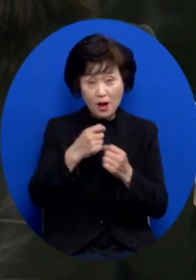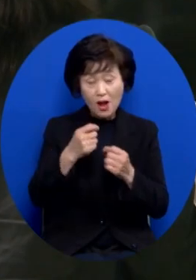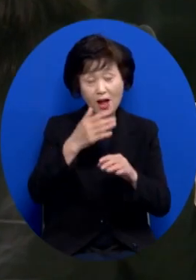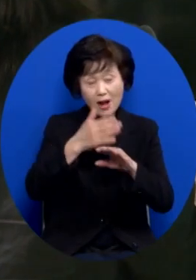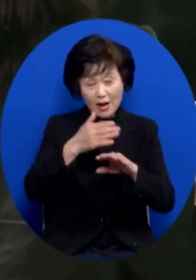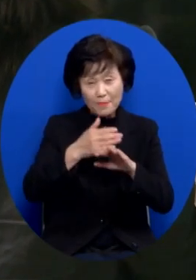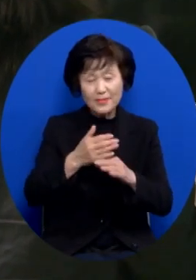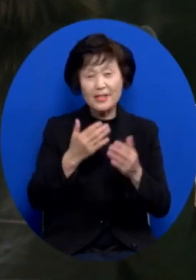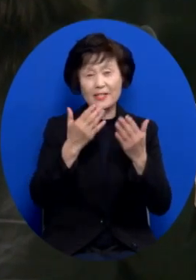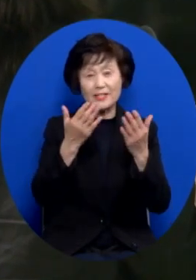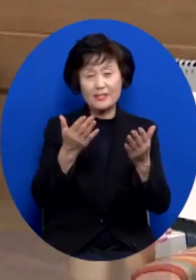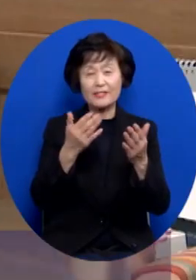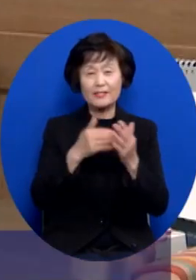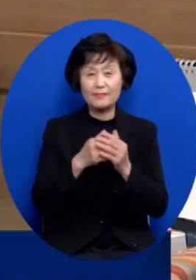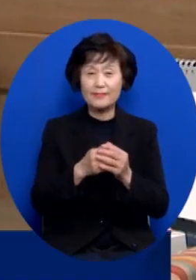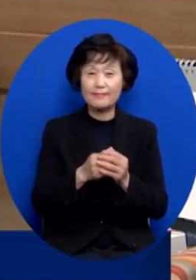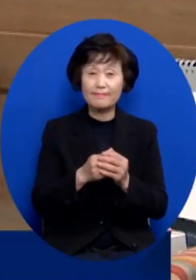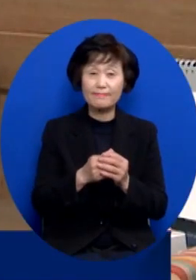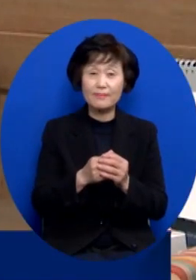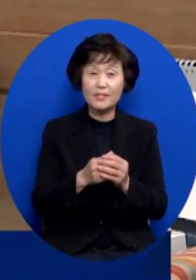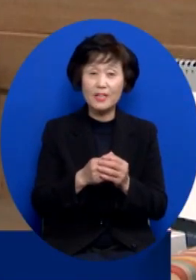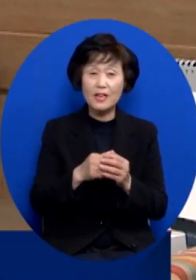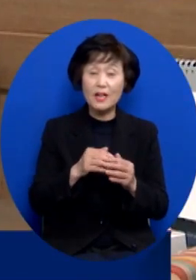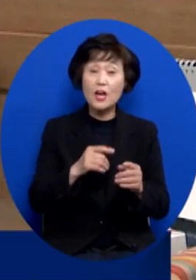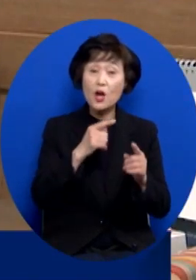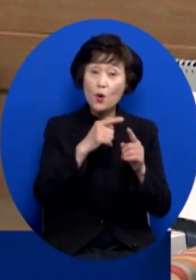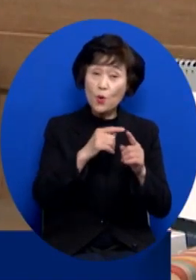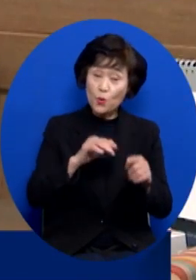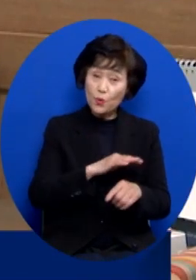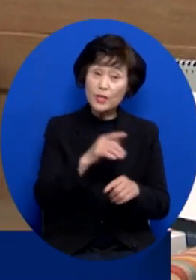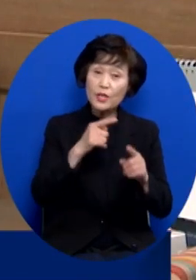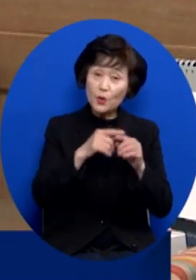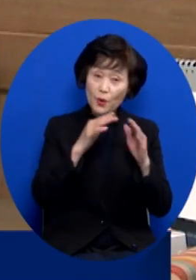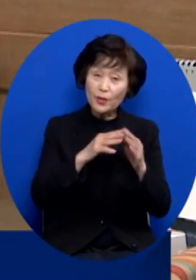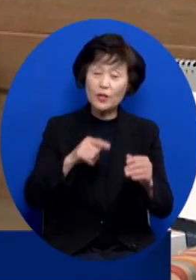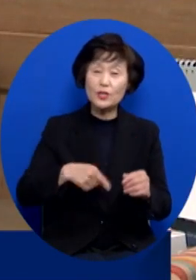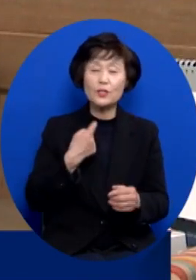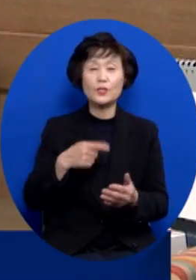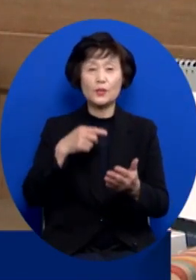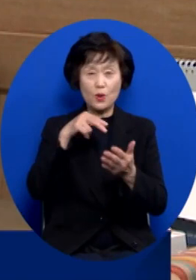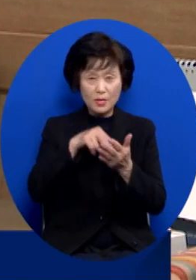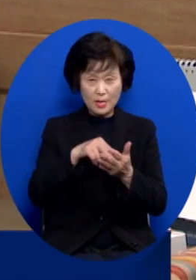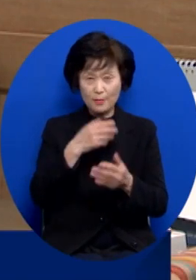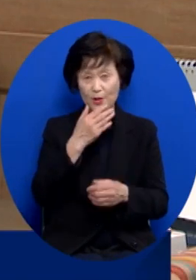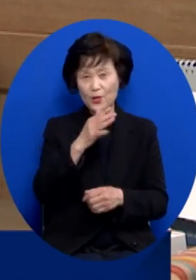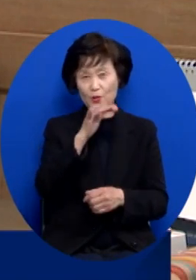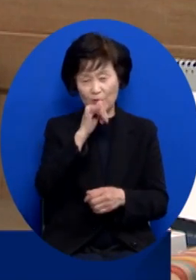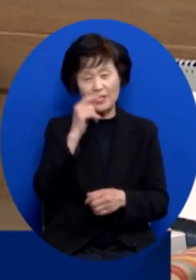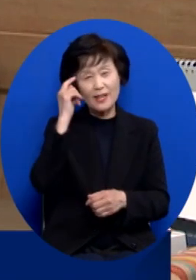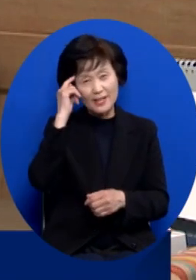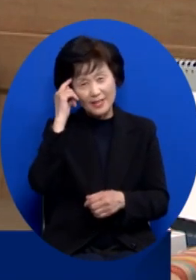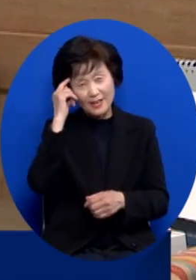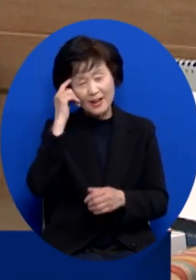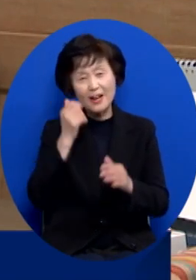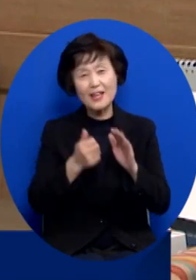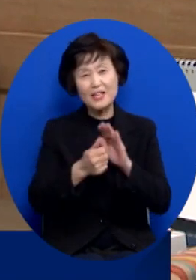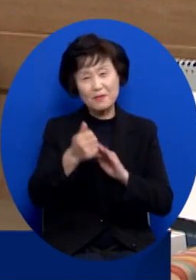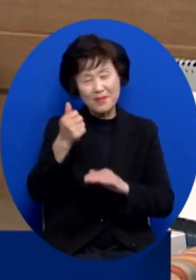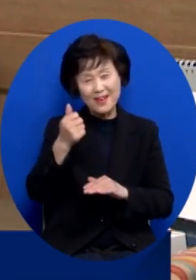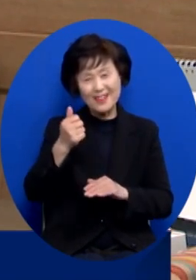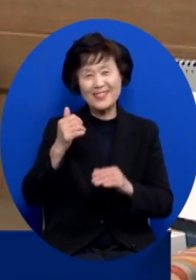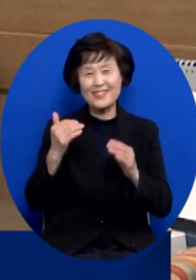감사의 뜻을 전했습니다 놀이교회도 또 스스로 자립할 수 있겠구나라는 그런 희망이